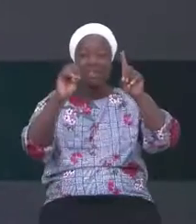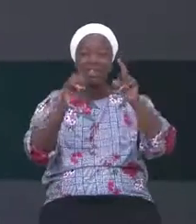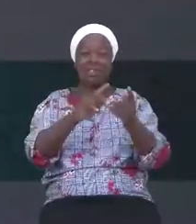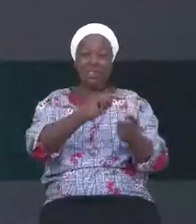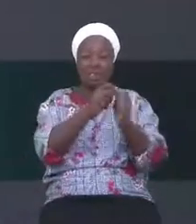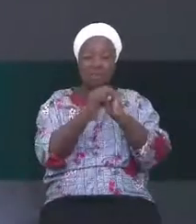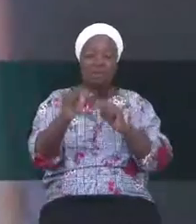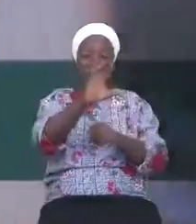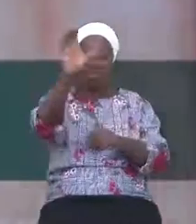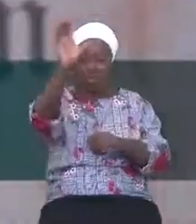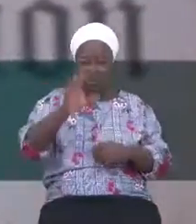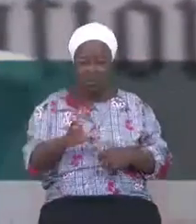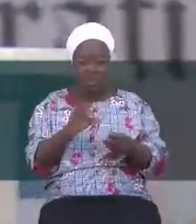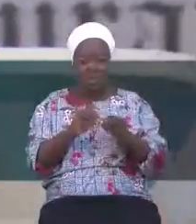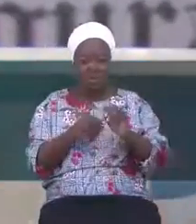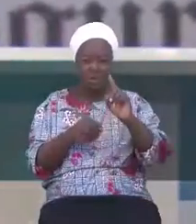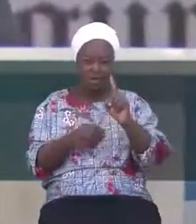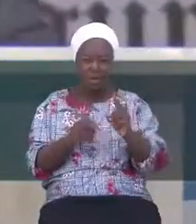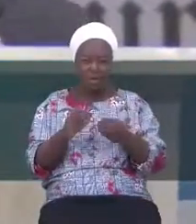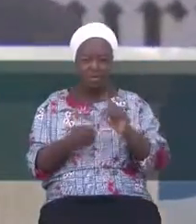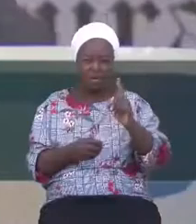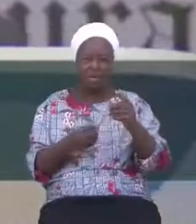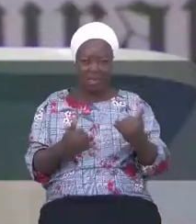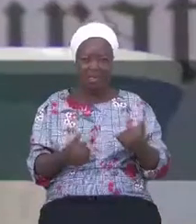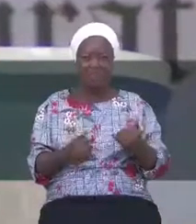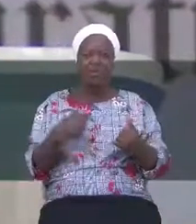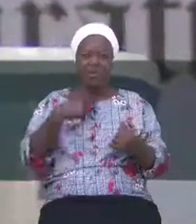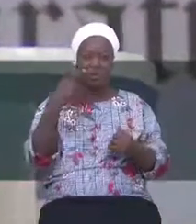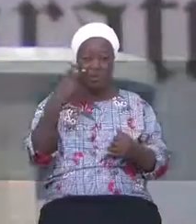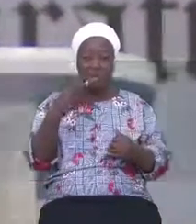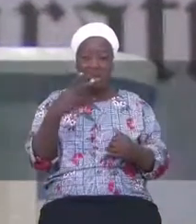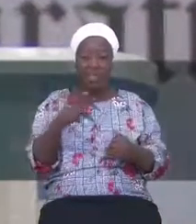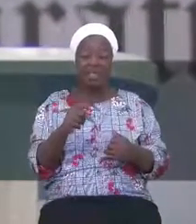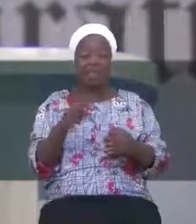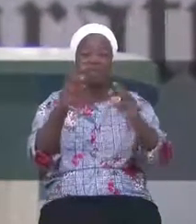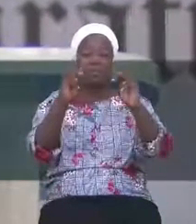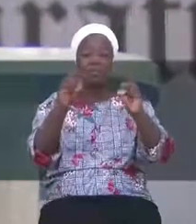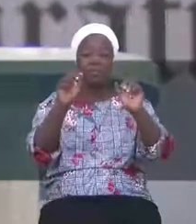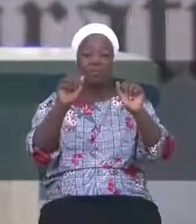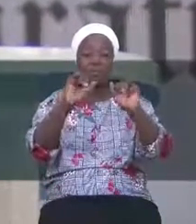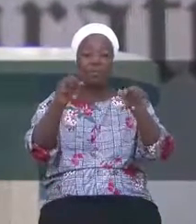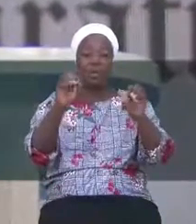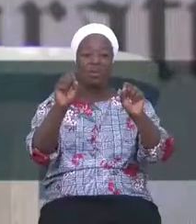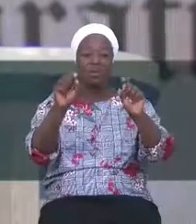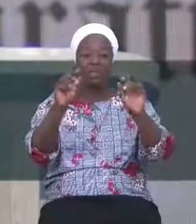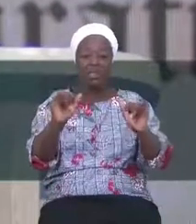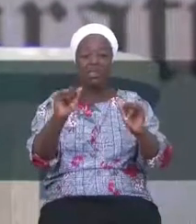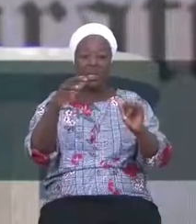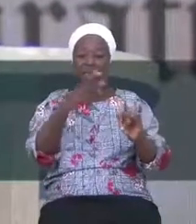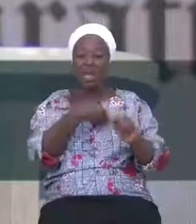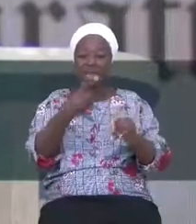Premier point alors, nous considérons la majesté et la gloire du